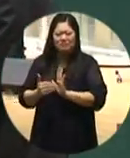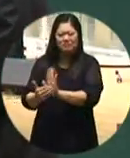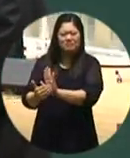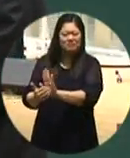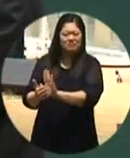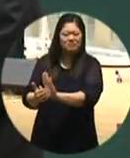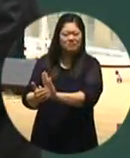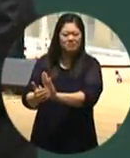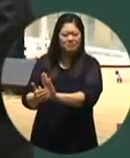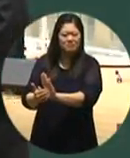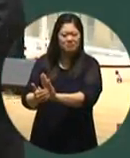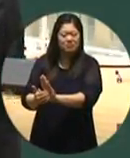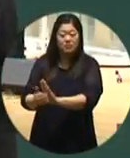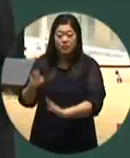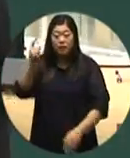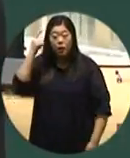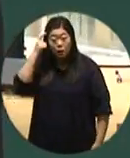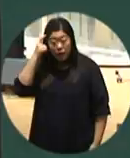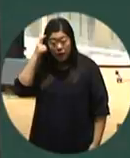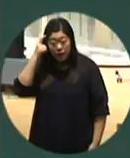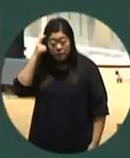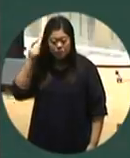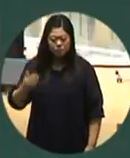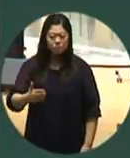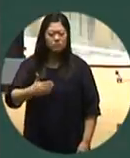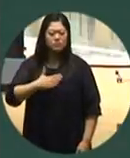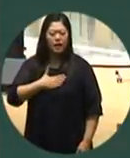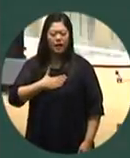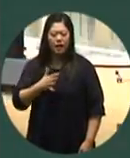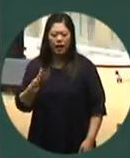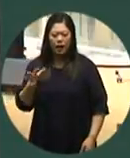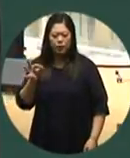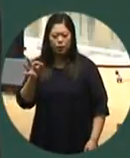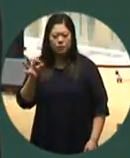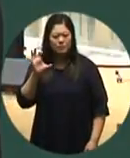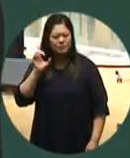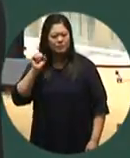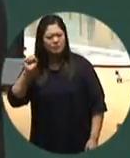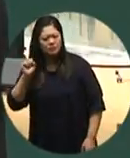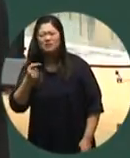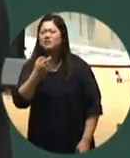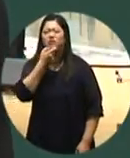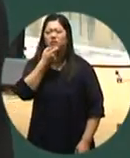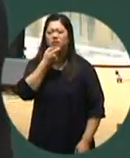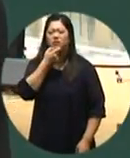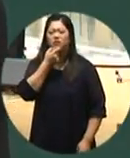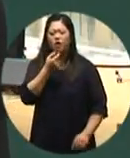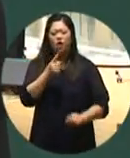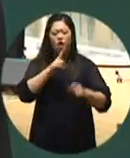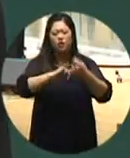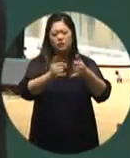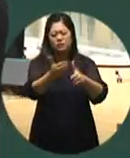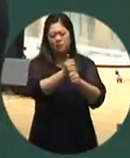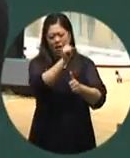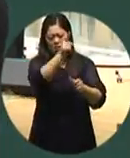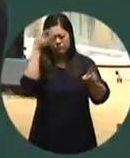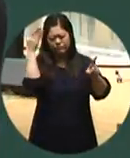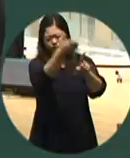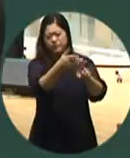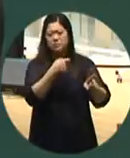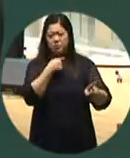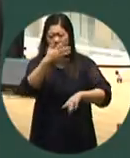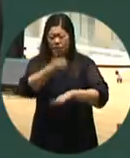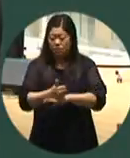왜냐? 우리는요. 감람산 언약을 확실히 잡아야 됩니다. Why do we need to do that? Because we have assurance of that covenant at Mount of